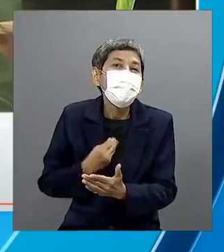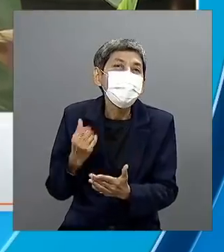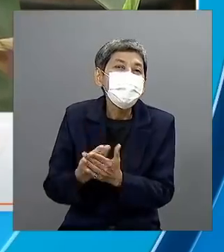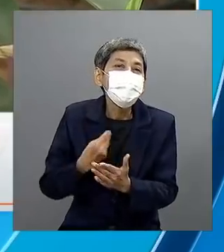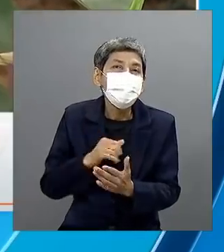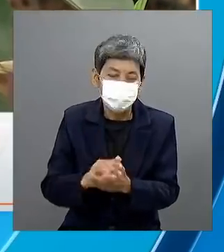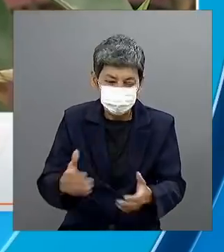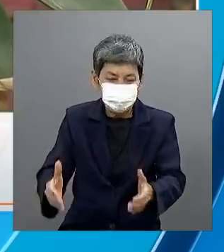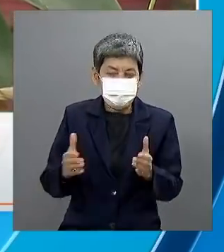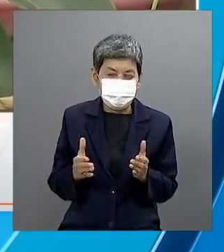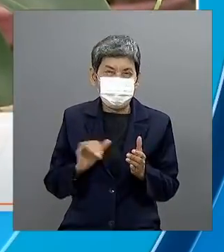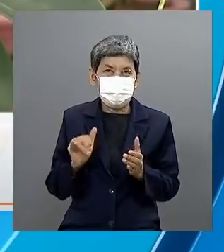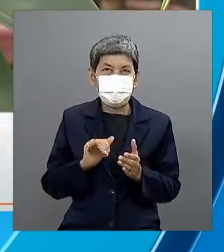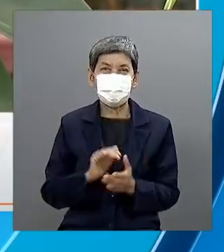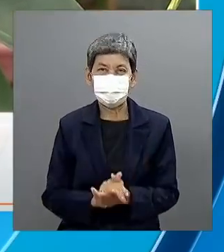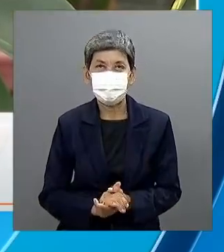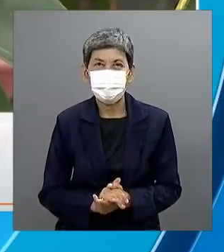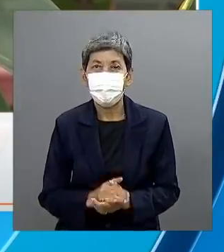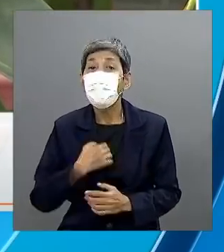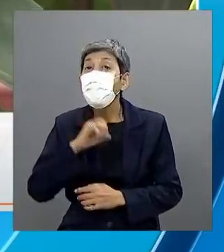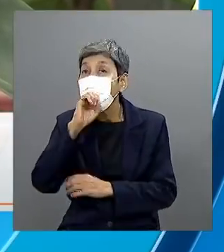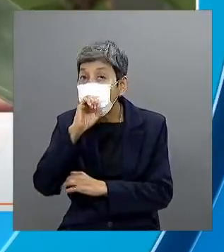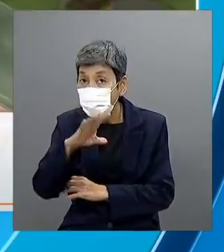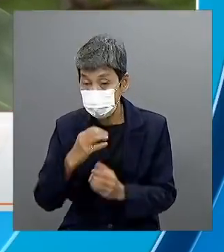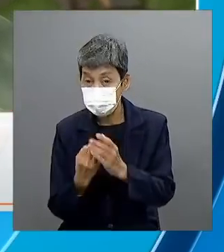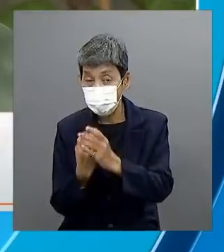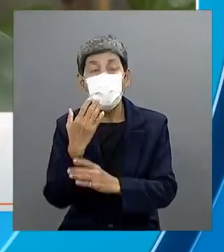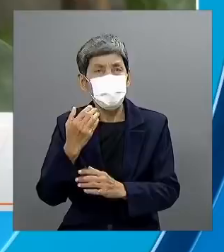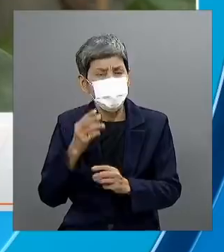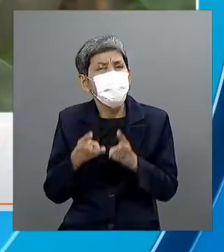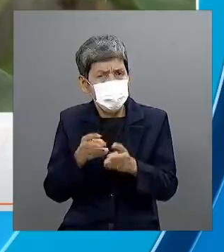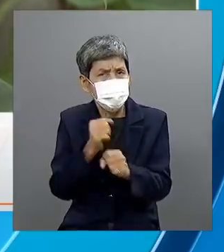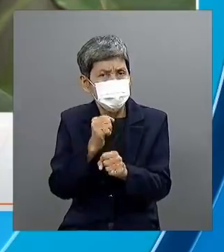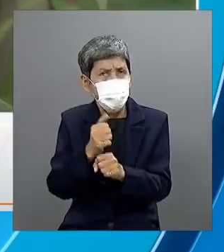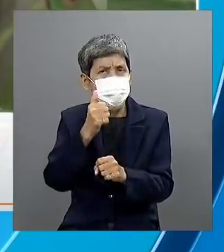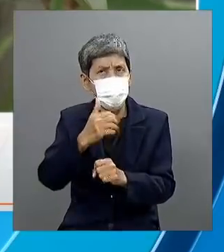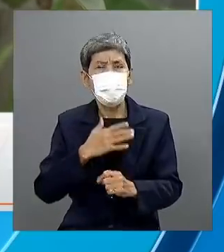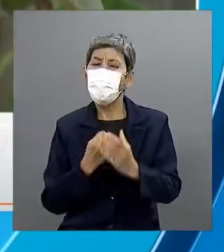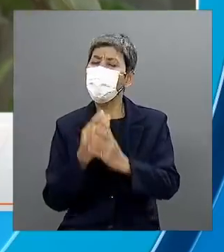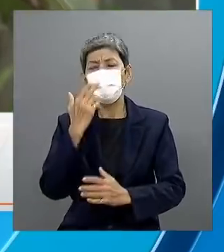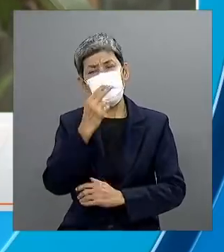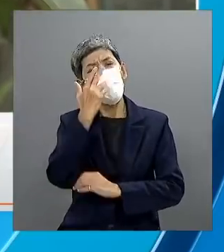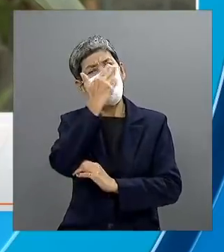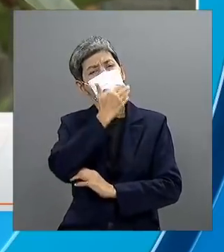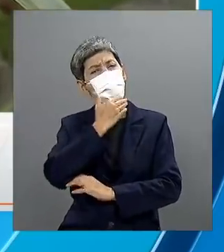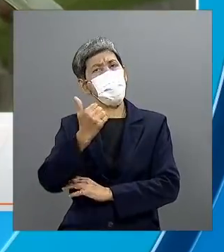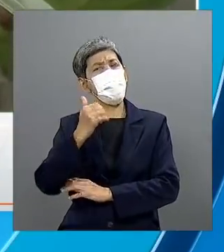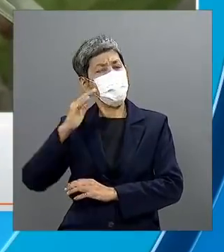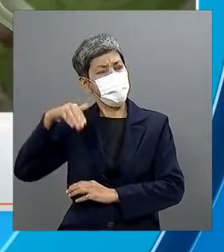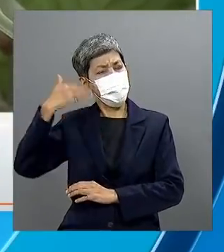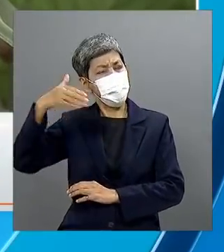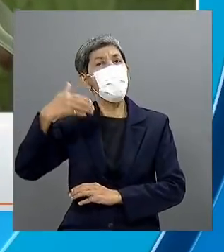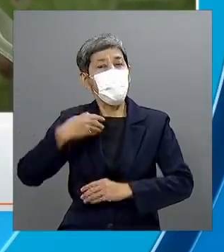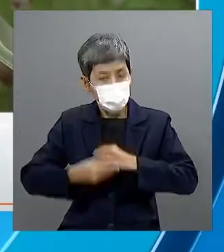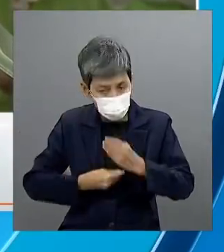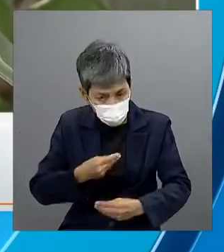ต้นใหญ่ที่ผมจะบอกว่าจริงๆเนี่ยมันก็เป็นอีกหนึ่งทางเลือกเนาะคือเราปลูกไว้เพื่อความสวยงามเนี่ยแต่วันนึงเราอาจจะขายมันแล้วมันอาจจะเป็น